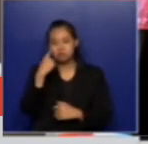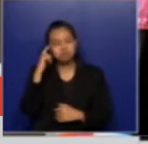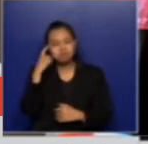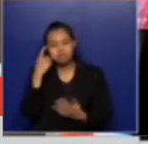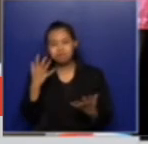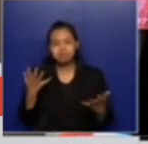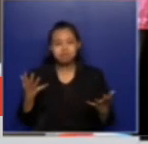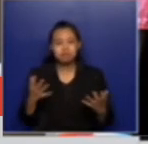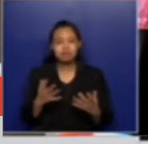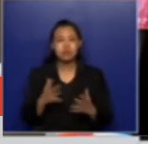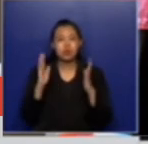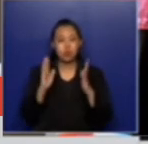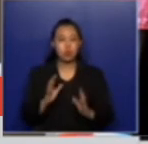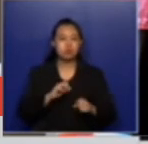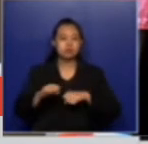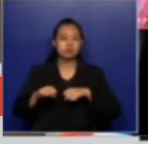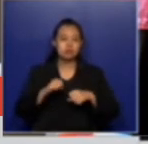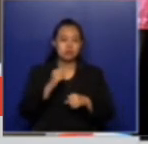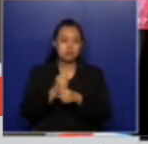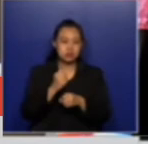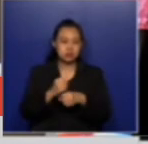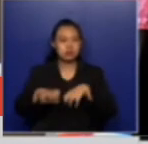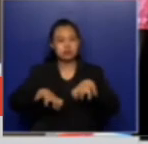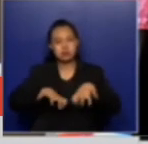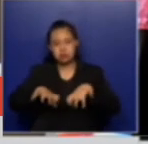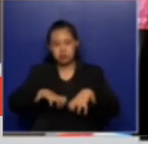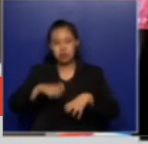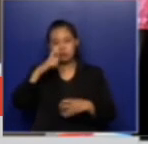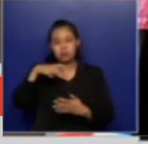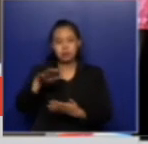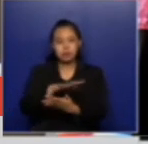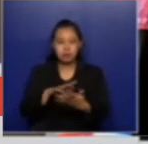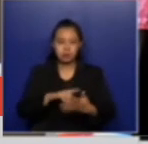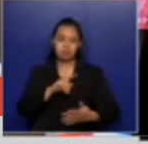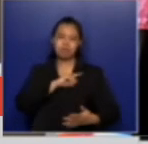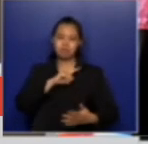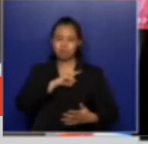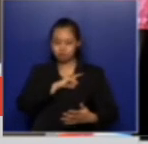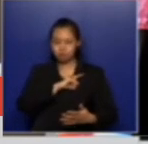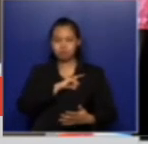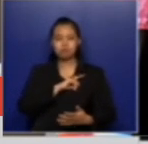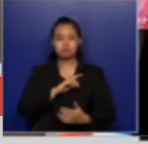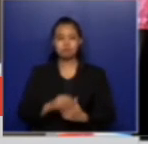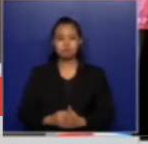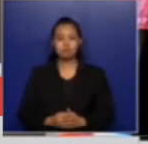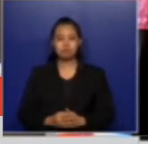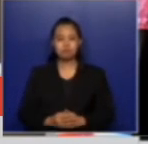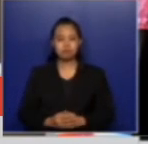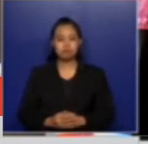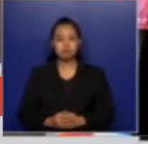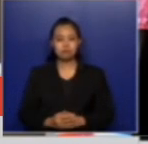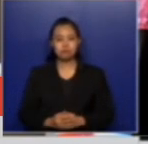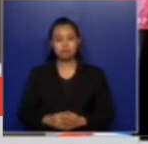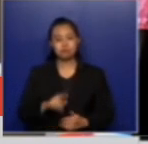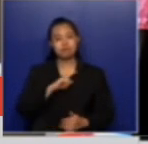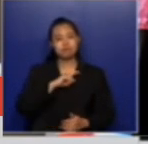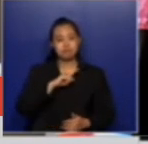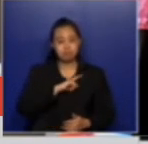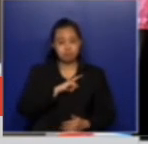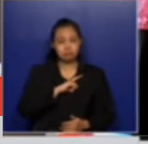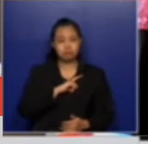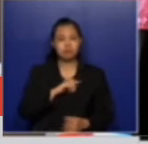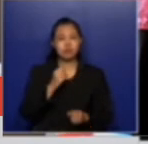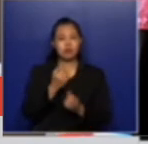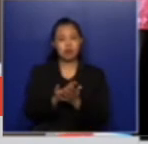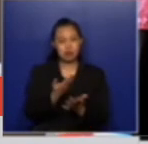คนที่ไปบริหารประเทศเพราะมันเป็นหน้าที่มันเป็นหน้าที่นะครับที่จะต้องเอาง